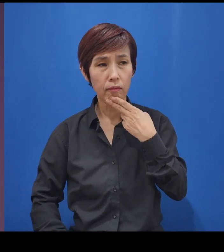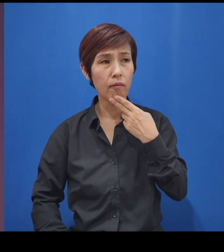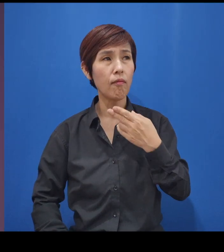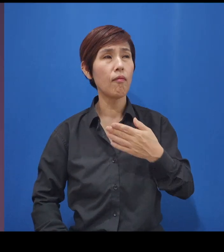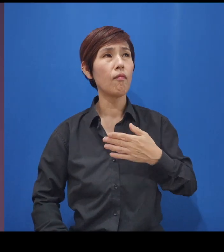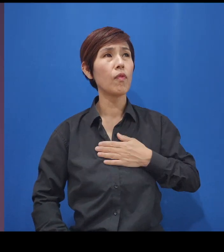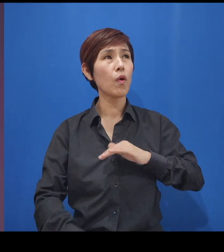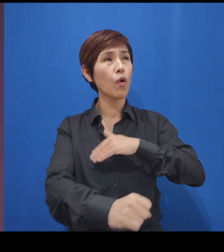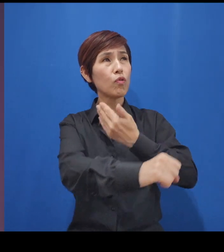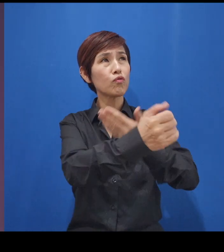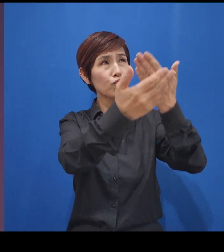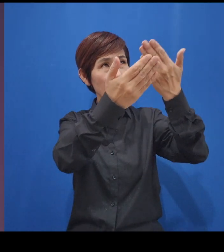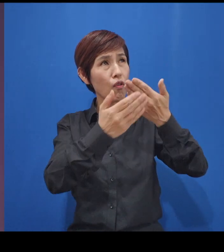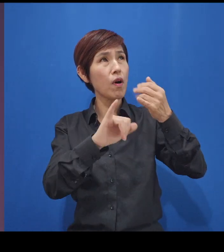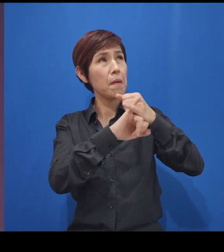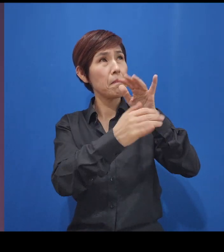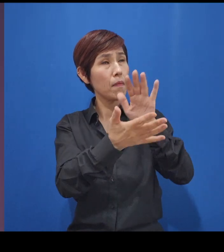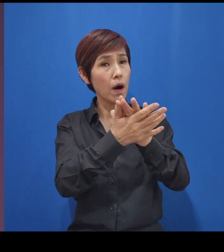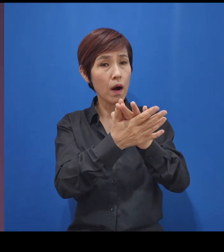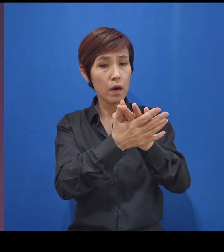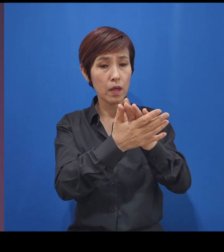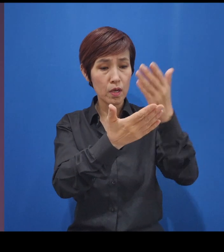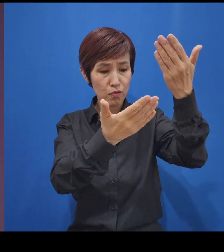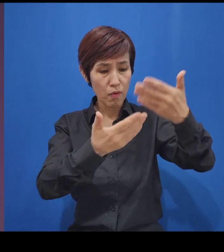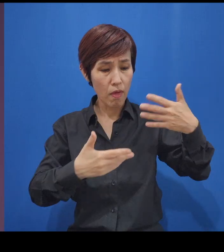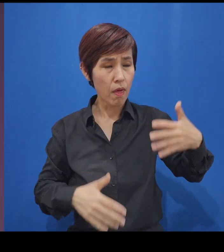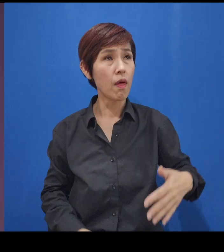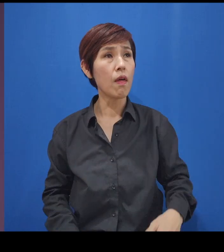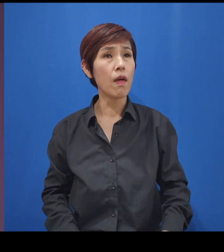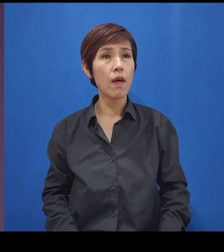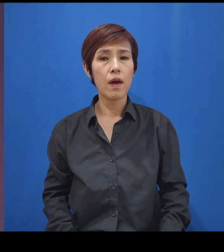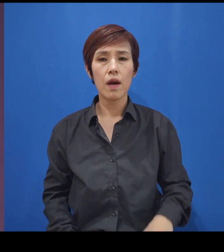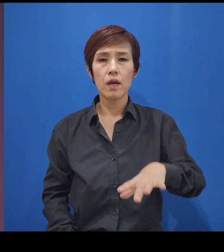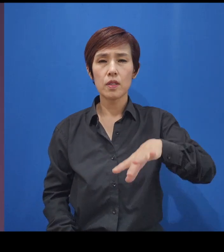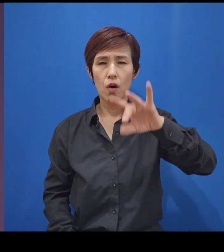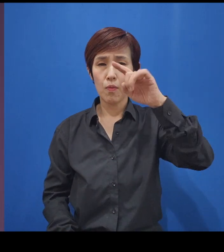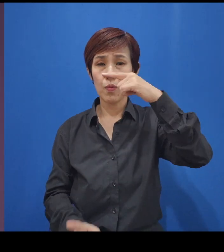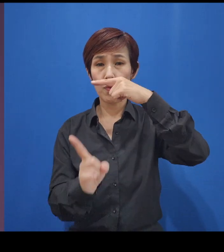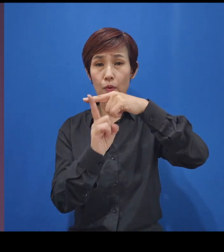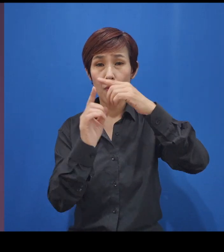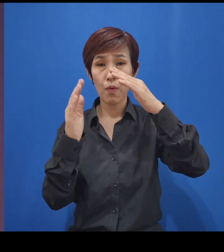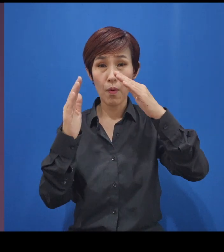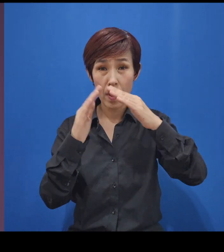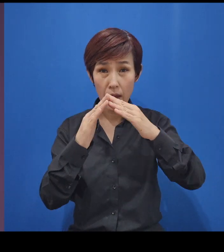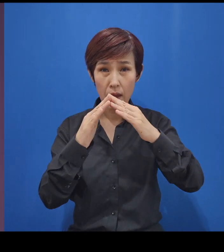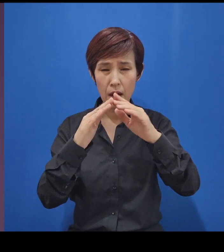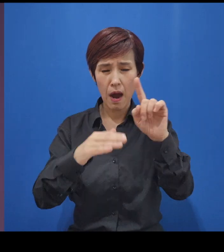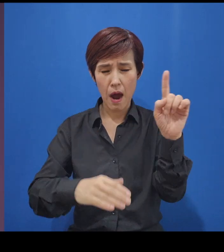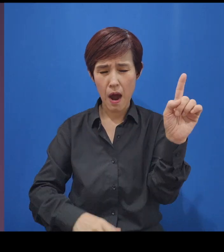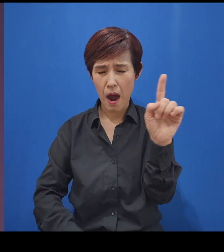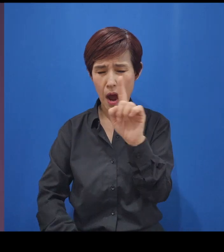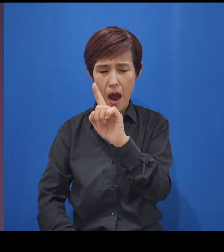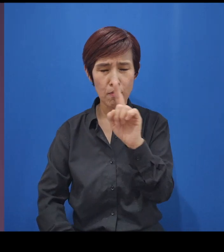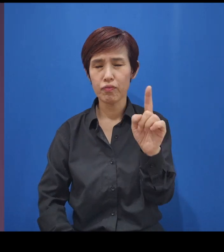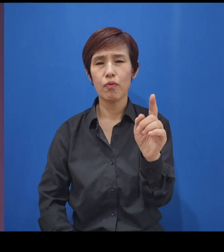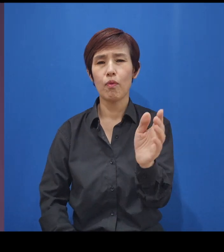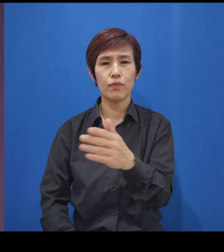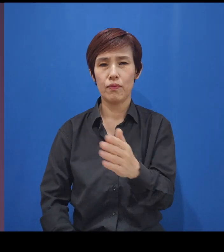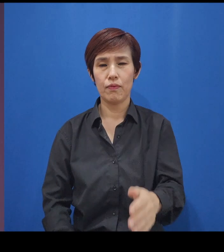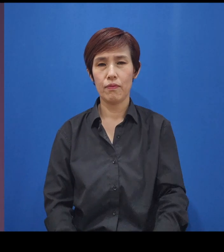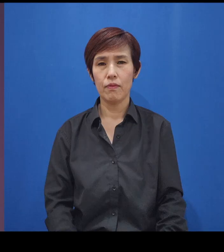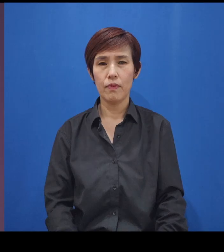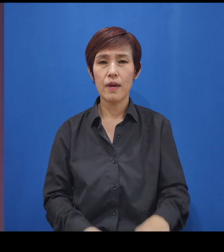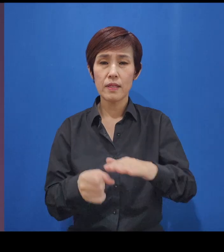하셨지만 아직 그 권능이 임하지도 않았어요. 그러니까 교회의 첫 번째 모습은 아무것도 없는 거예요.